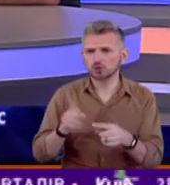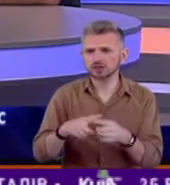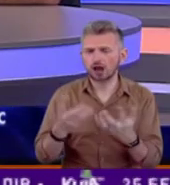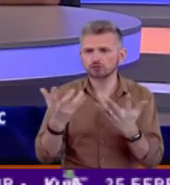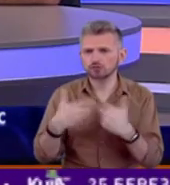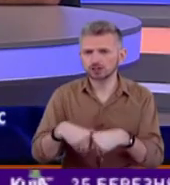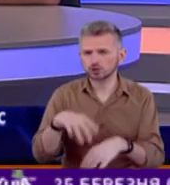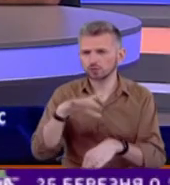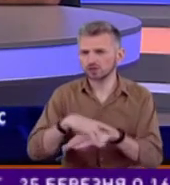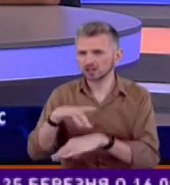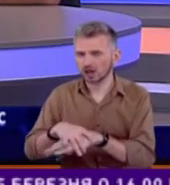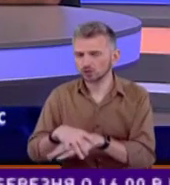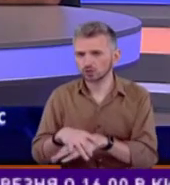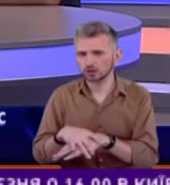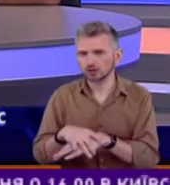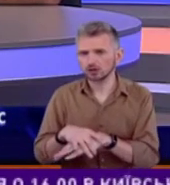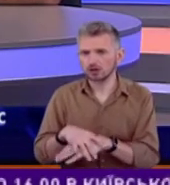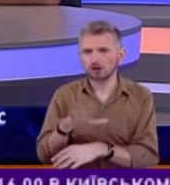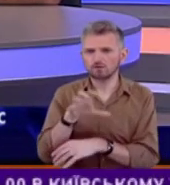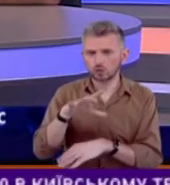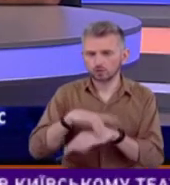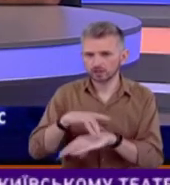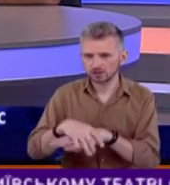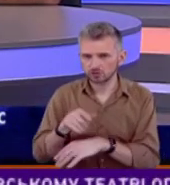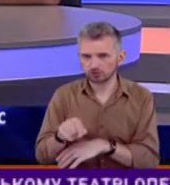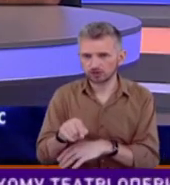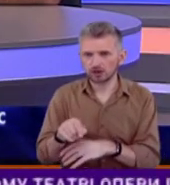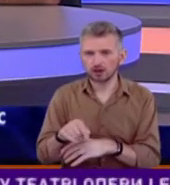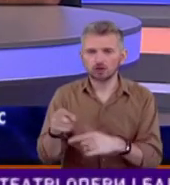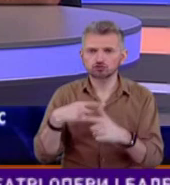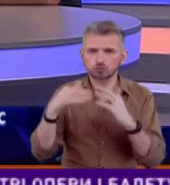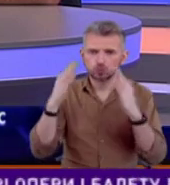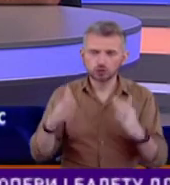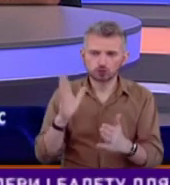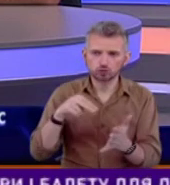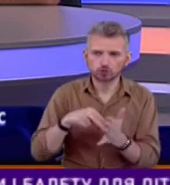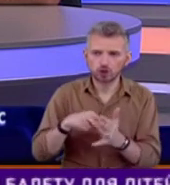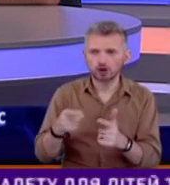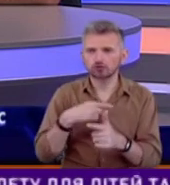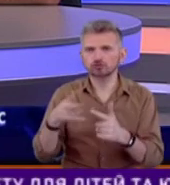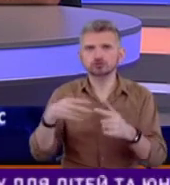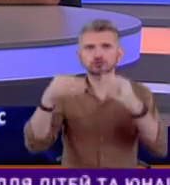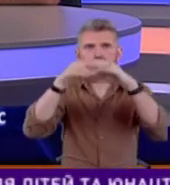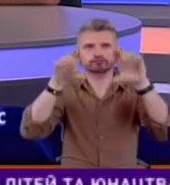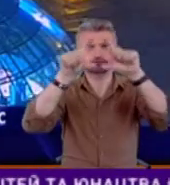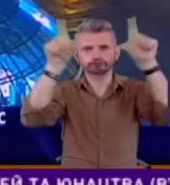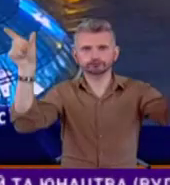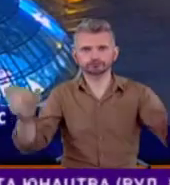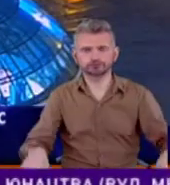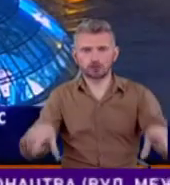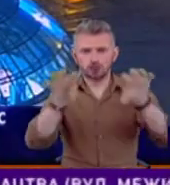автоматичну фіксацію, фотофіксацію, чи будки це будуть стояти, чи на цих фермах будуть встановлювати, ну,